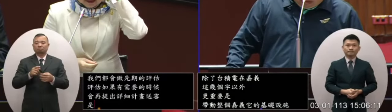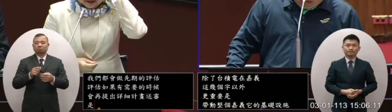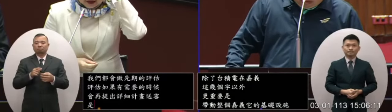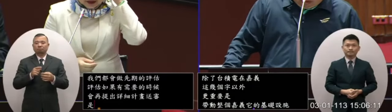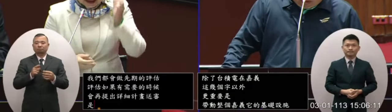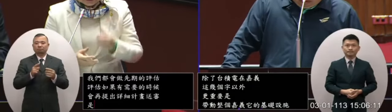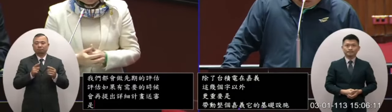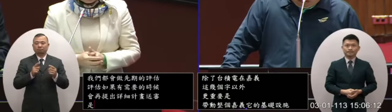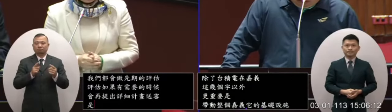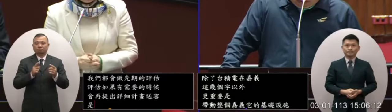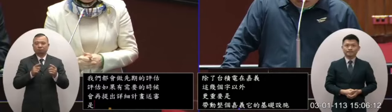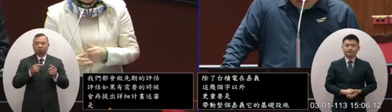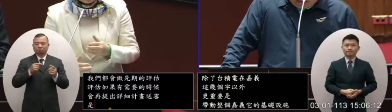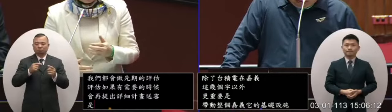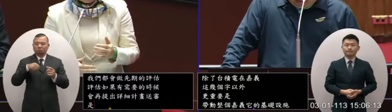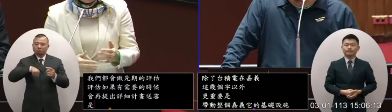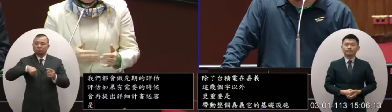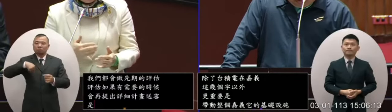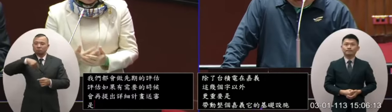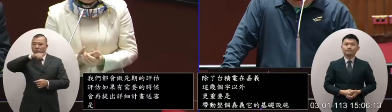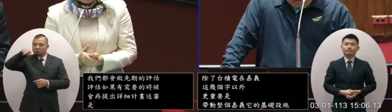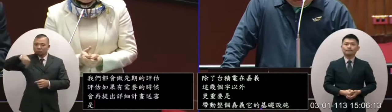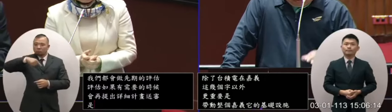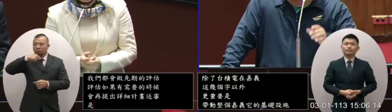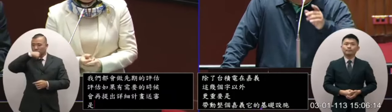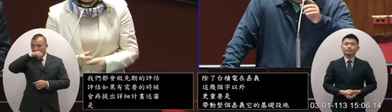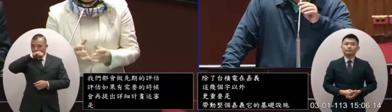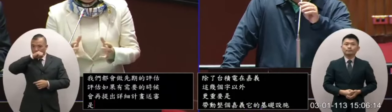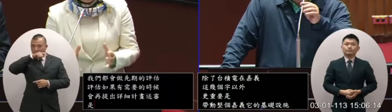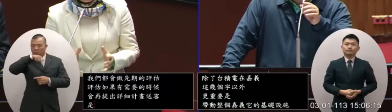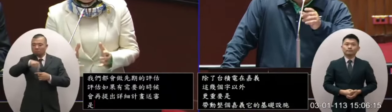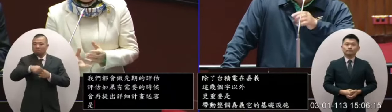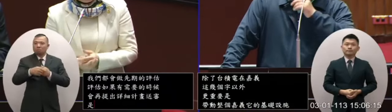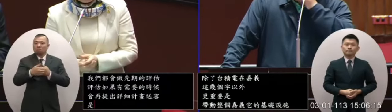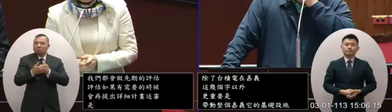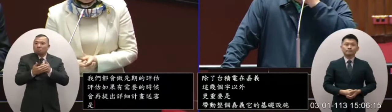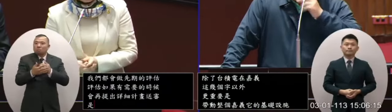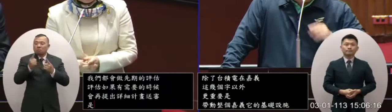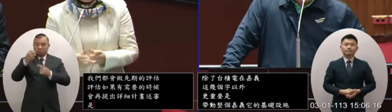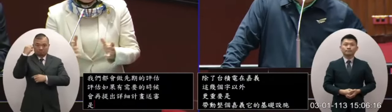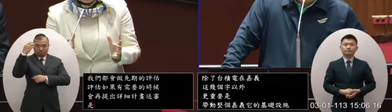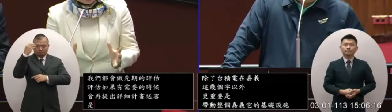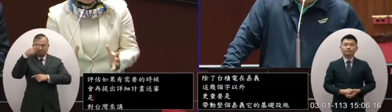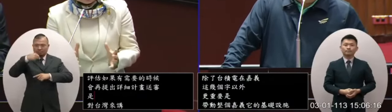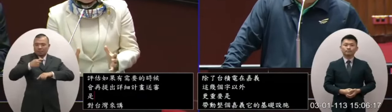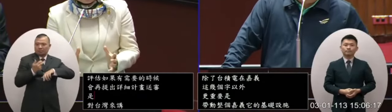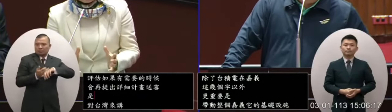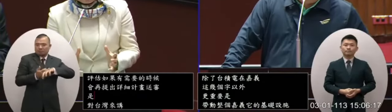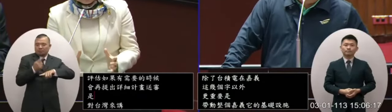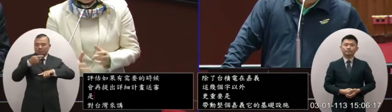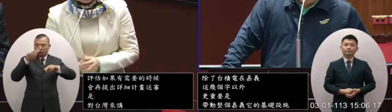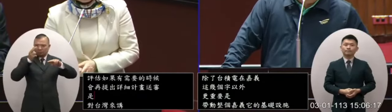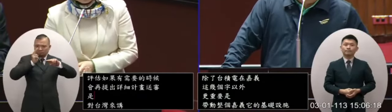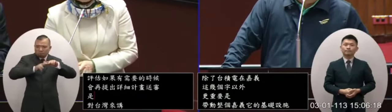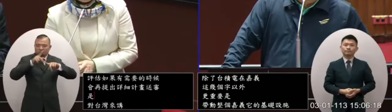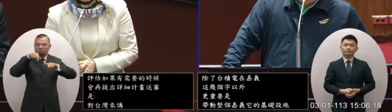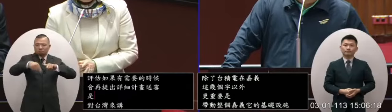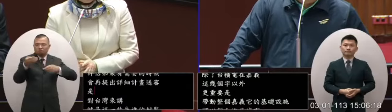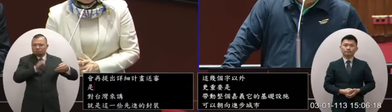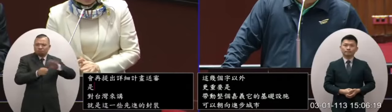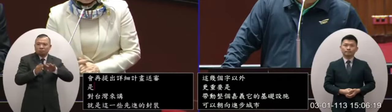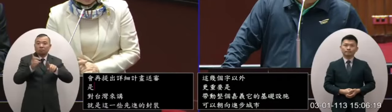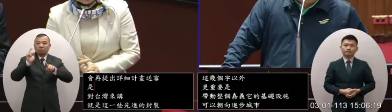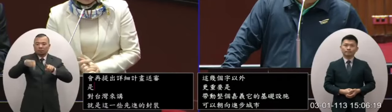对，台湾来讲哈，就是这些先进的封装不断在台湾扩厂，它其实也有非常重要